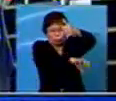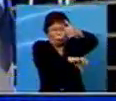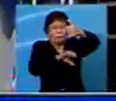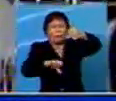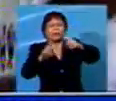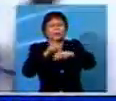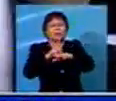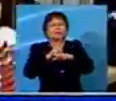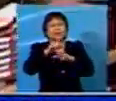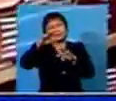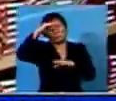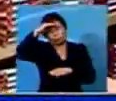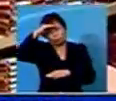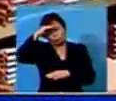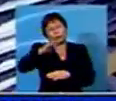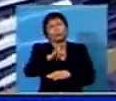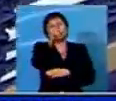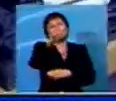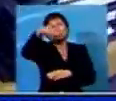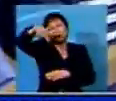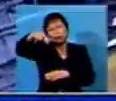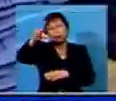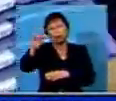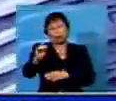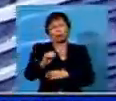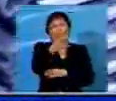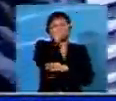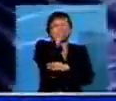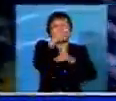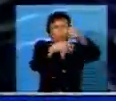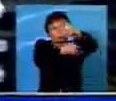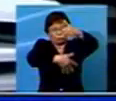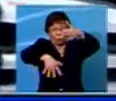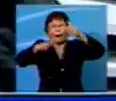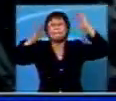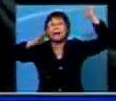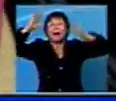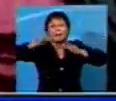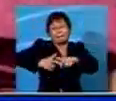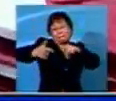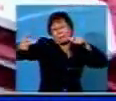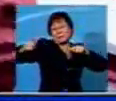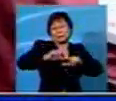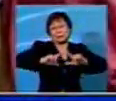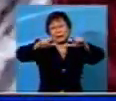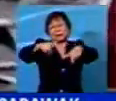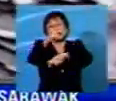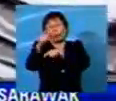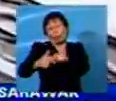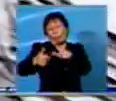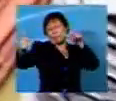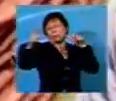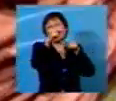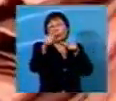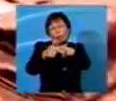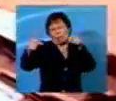City Square Johor Bahru setakat ini uniglo mempunyai 17 cawangan di seluruh negara dengan outlet terbesar terletak di Kuala